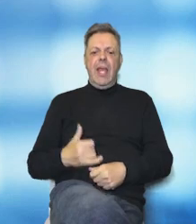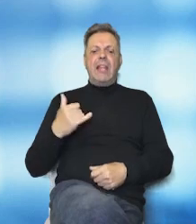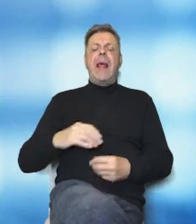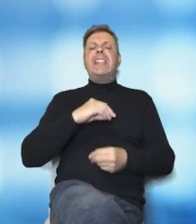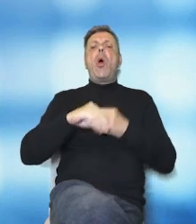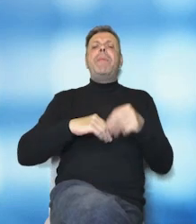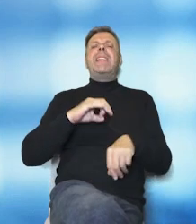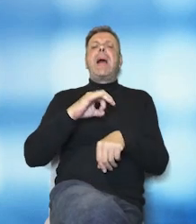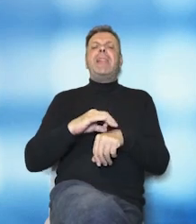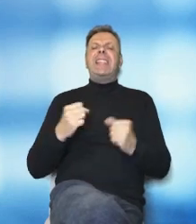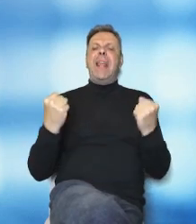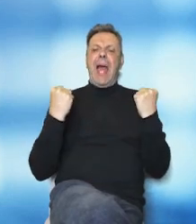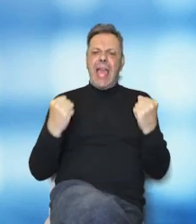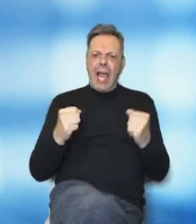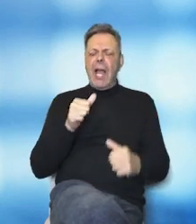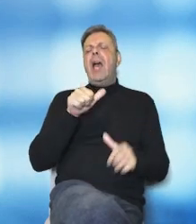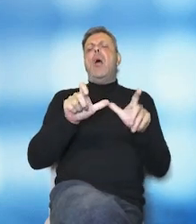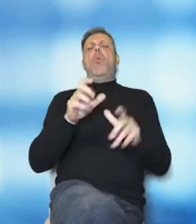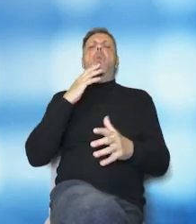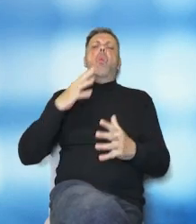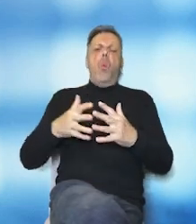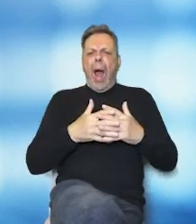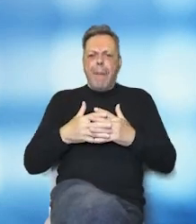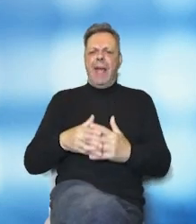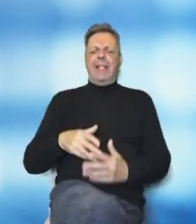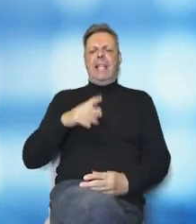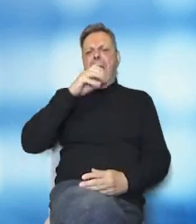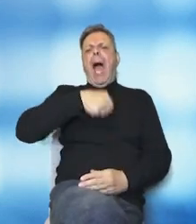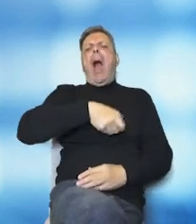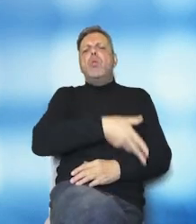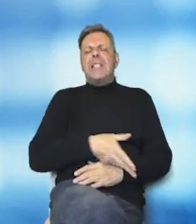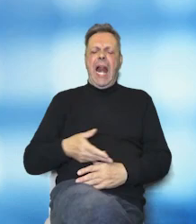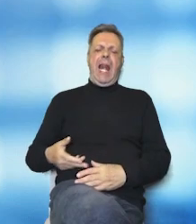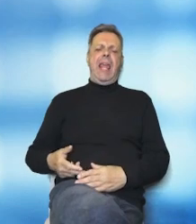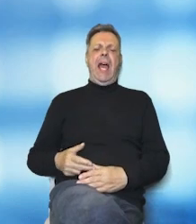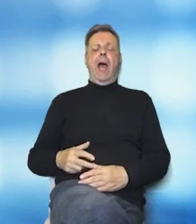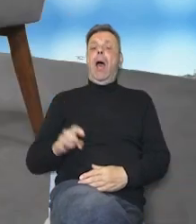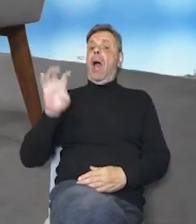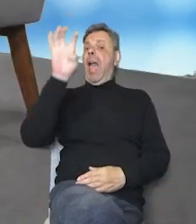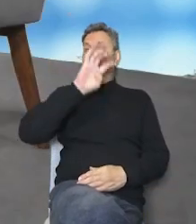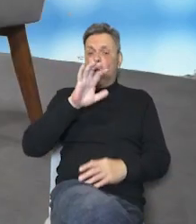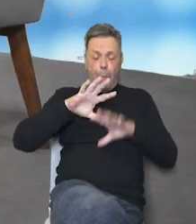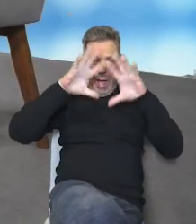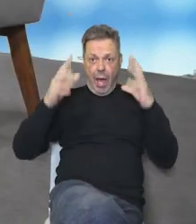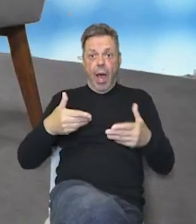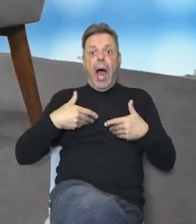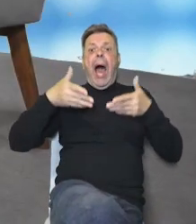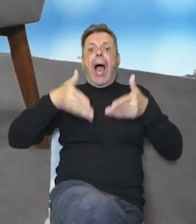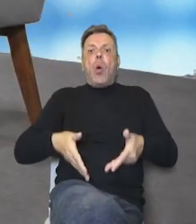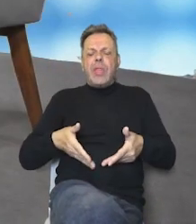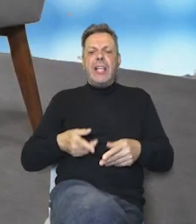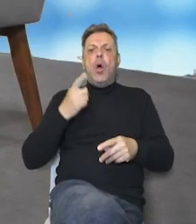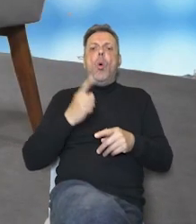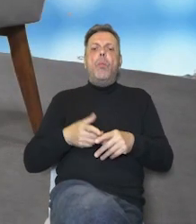obiteljska medicina jaka i u Sjedinjenim Američkim Državama i u Australiji i diljem cijele Europe, a kod nas,